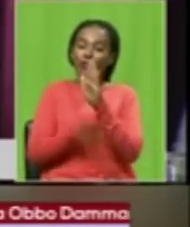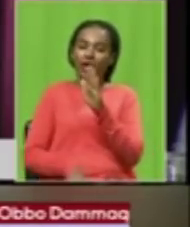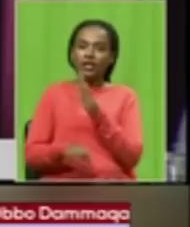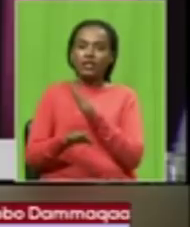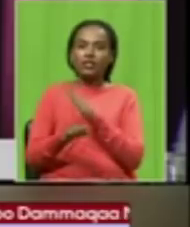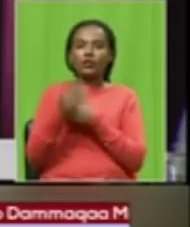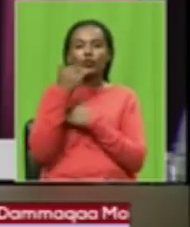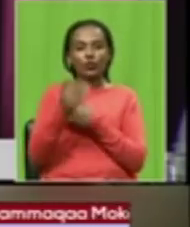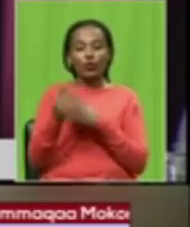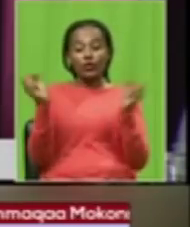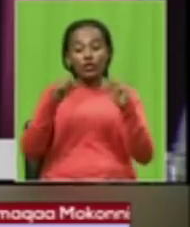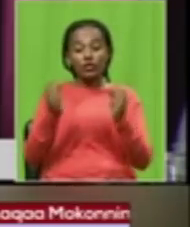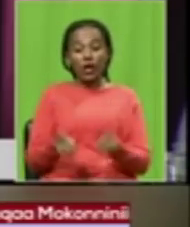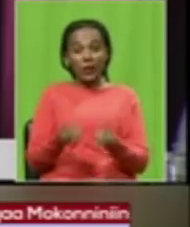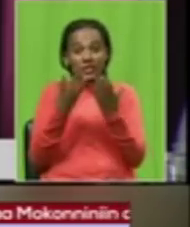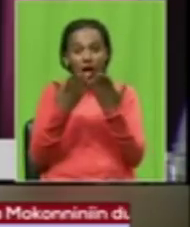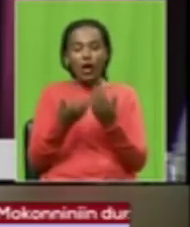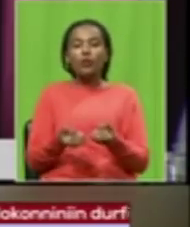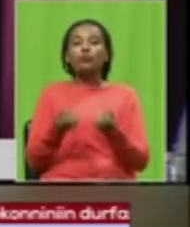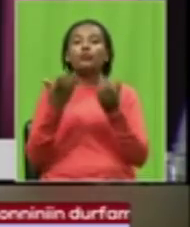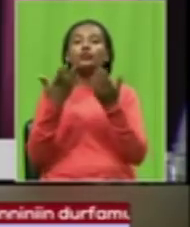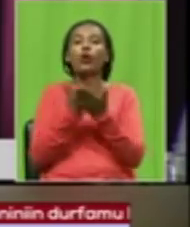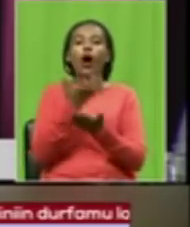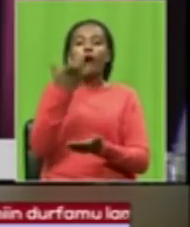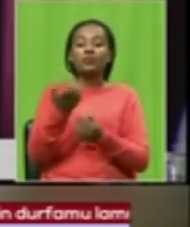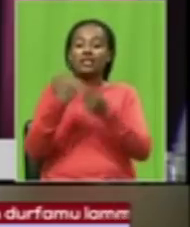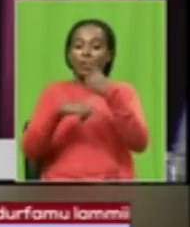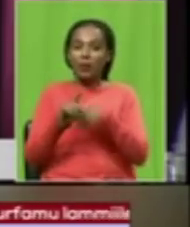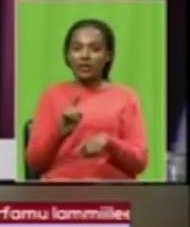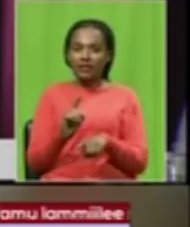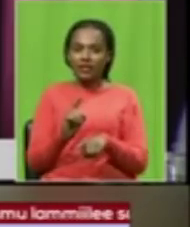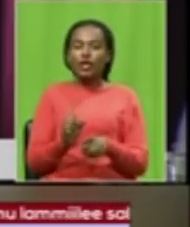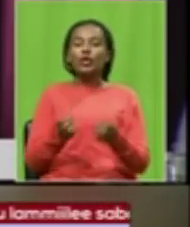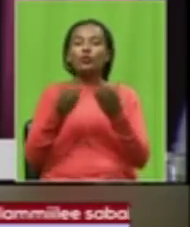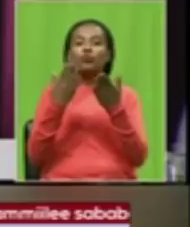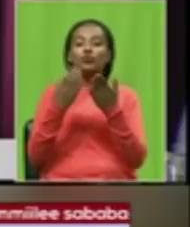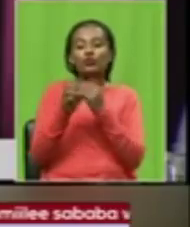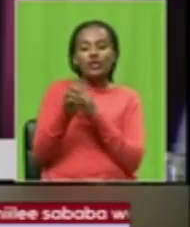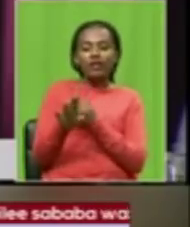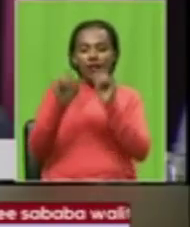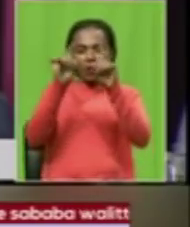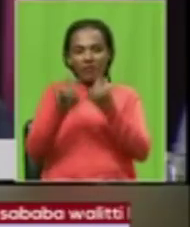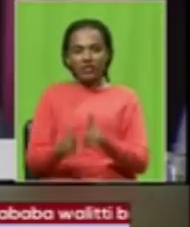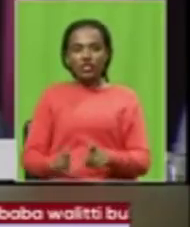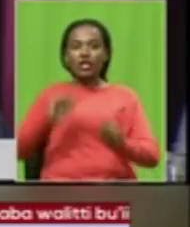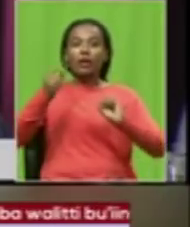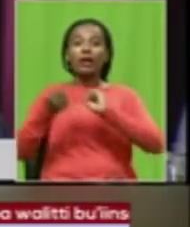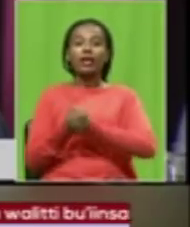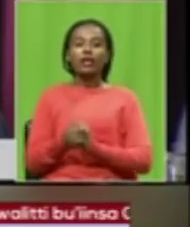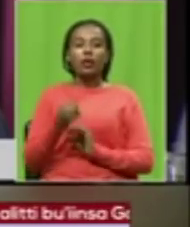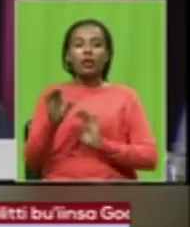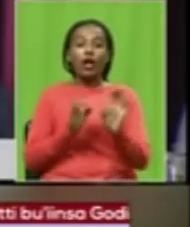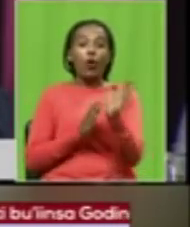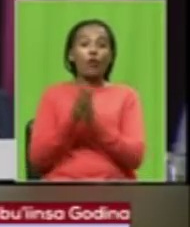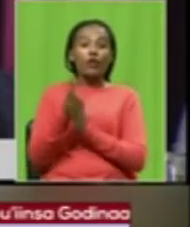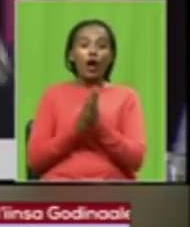Hanga danda'ameen walitti bu'iinsa xiqqeessuutu fala. Walitti bu'iinsaan guddinni galmaa of yaadames addaan cituu ni danda'a. Kun monumiidha.